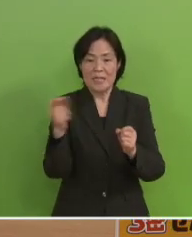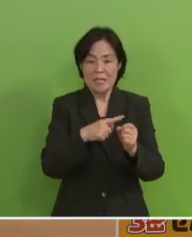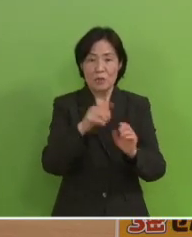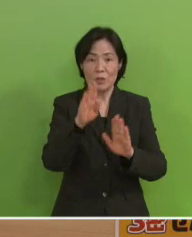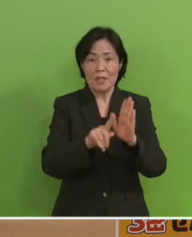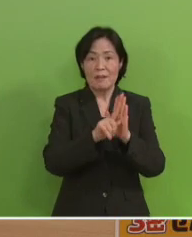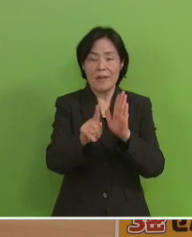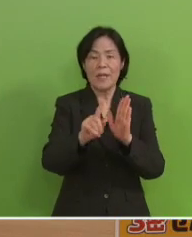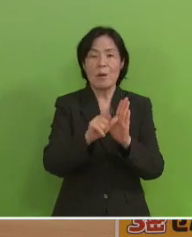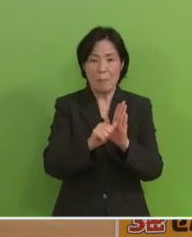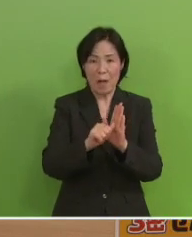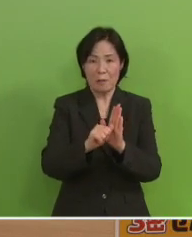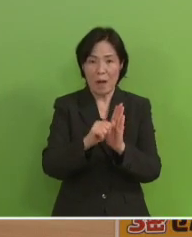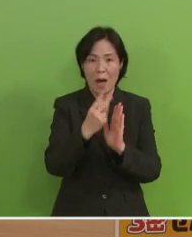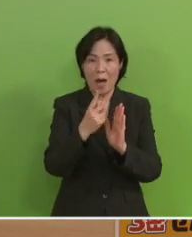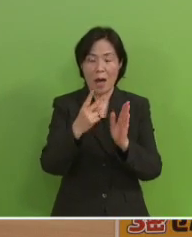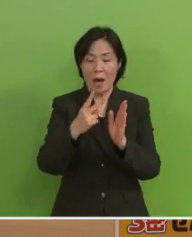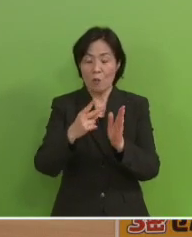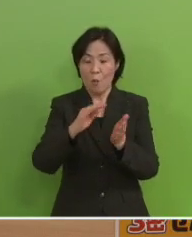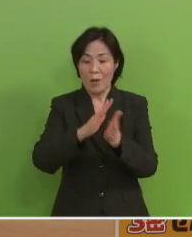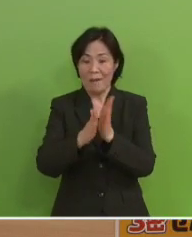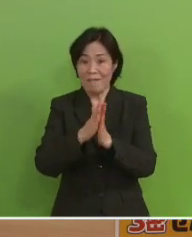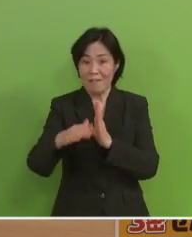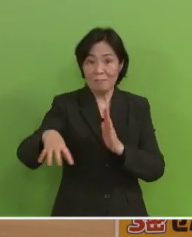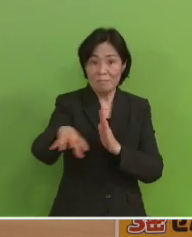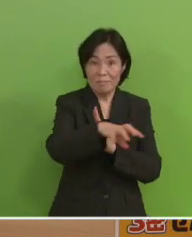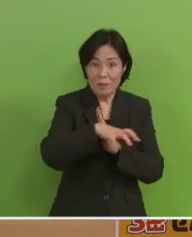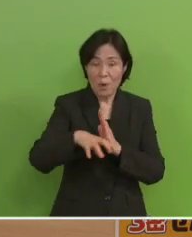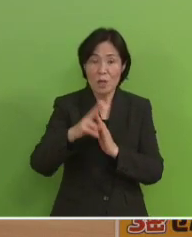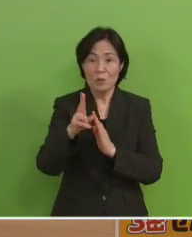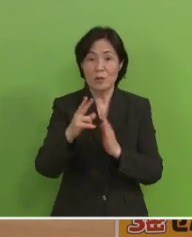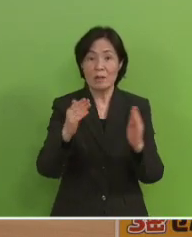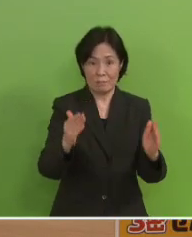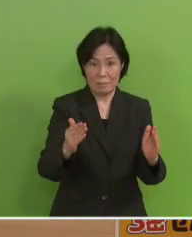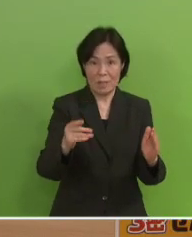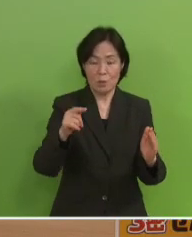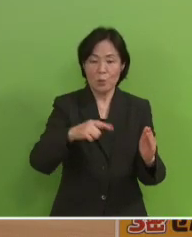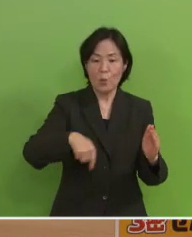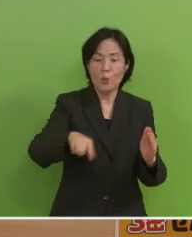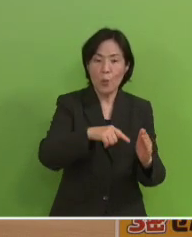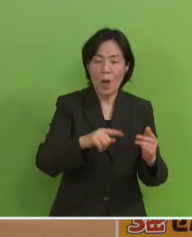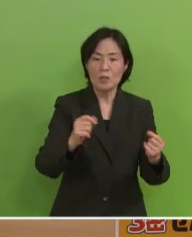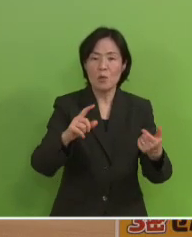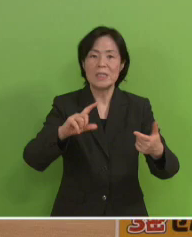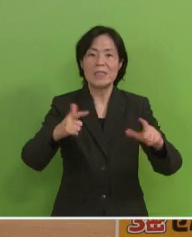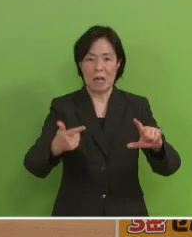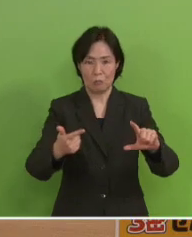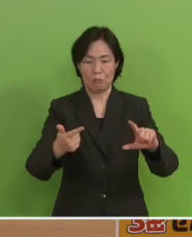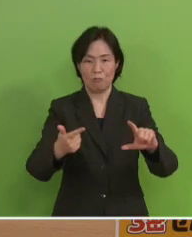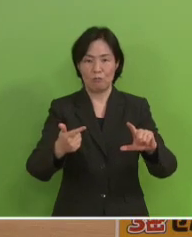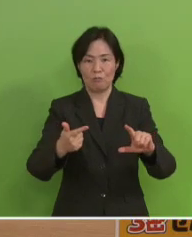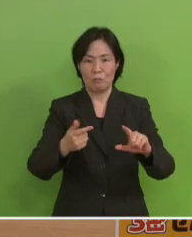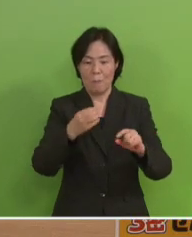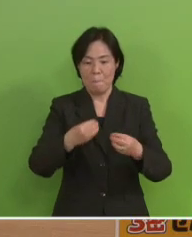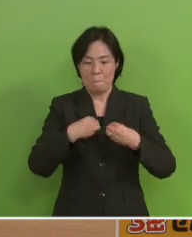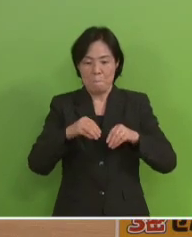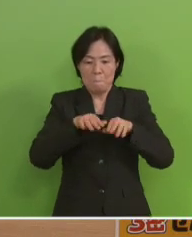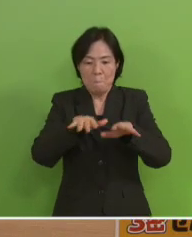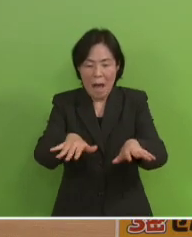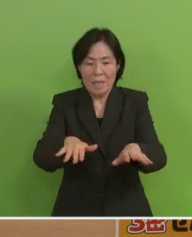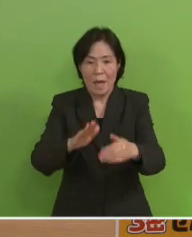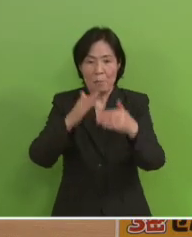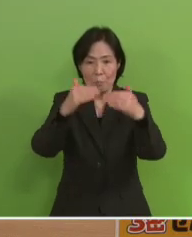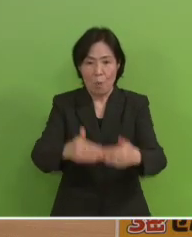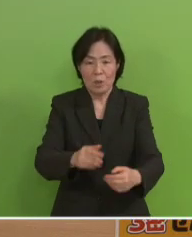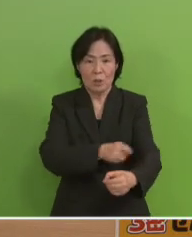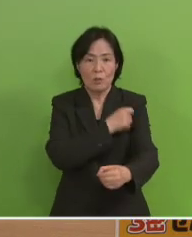場合によっては c 単位とかそういったエリア指定ができるというのも蔓延防止の措置の特色になってい